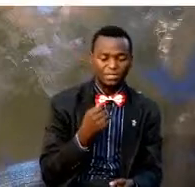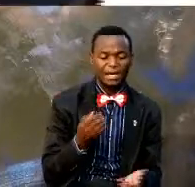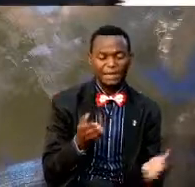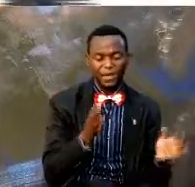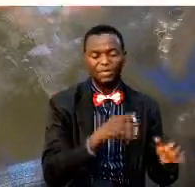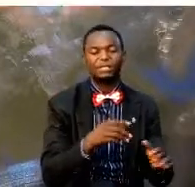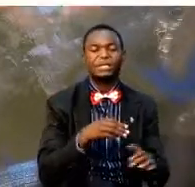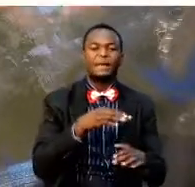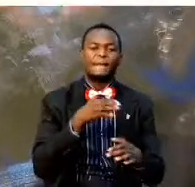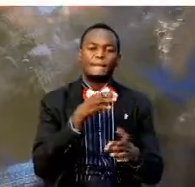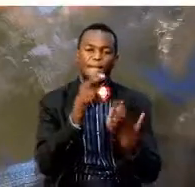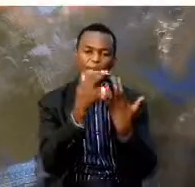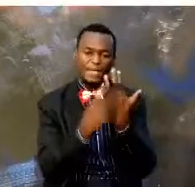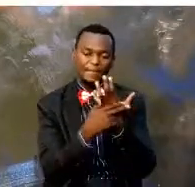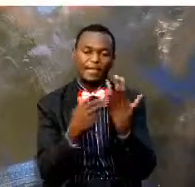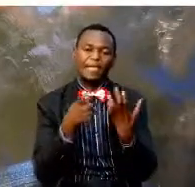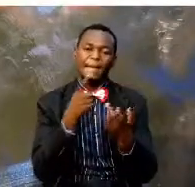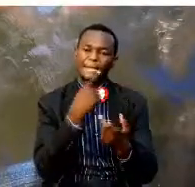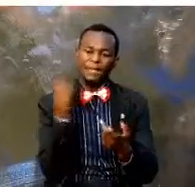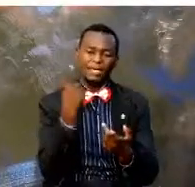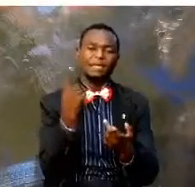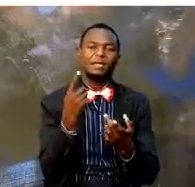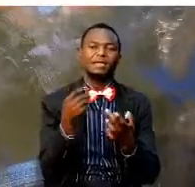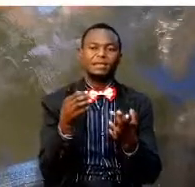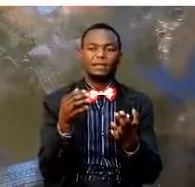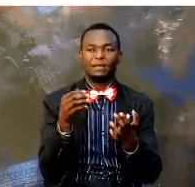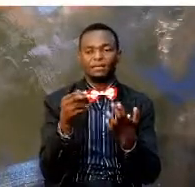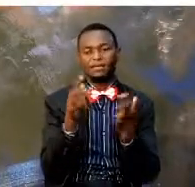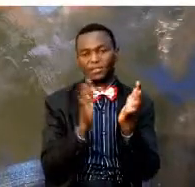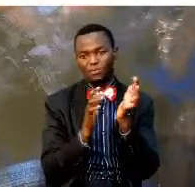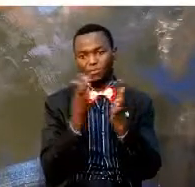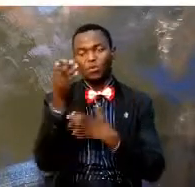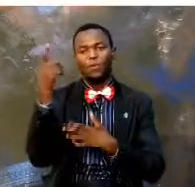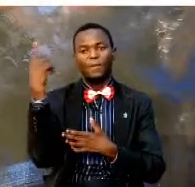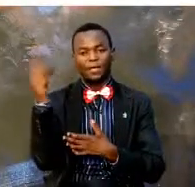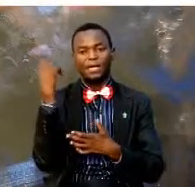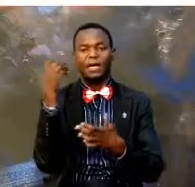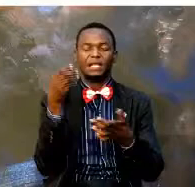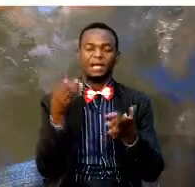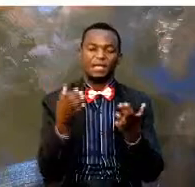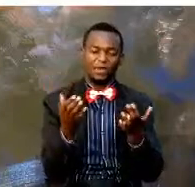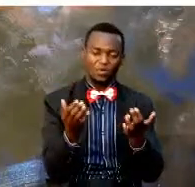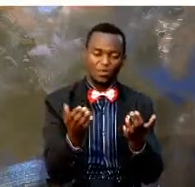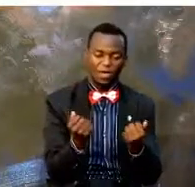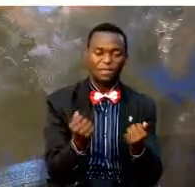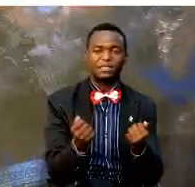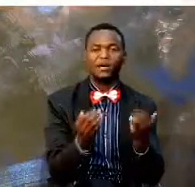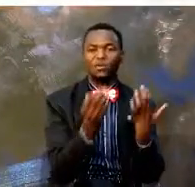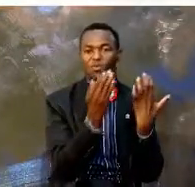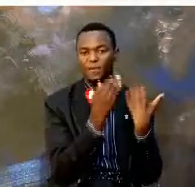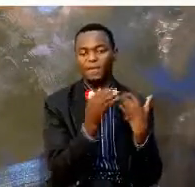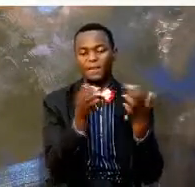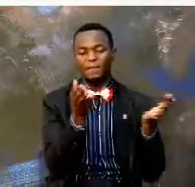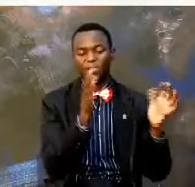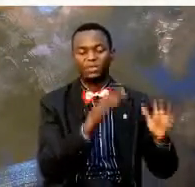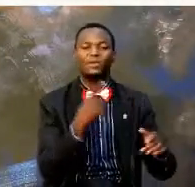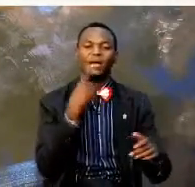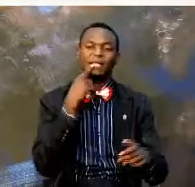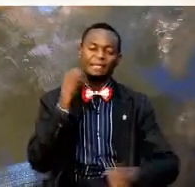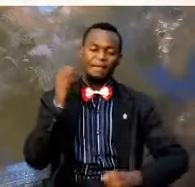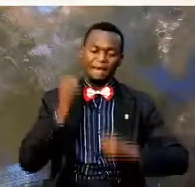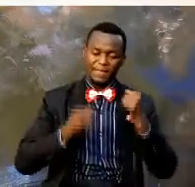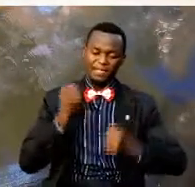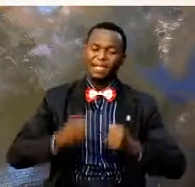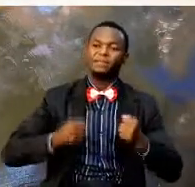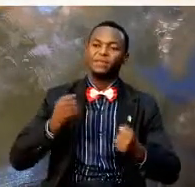anayeweza kubeza kaburi na nguvu zake zote, na atadhihirisha siku atakapokuja. Ndio maana anasema pigeni mbio,